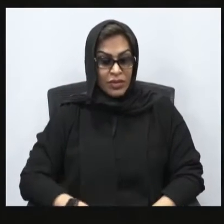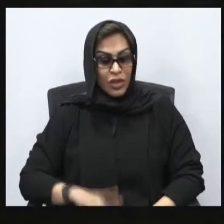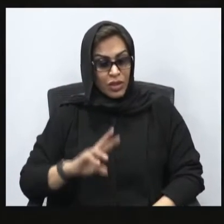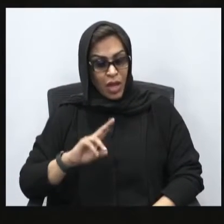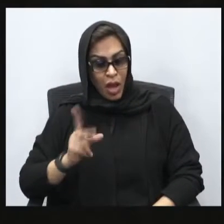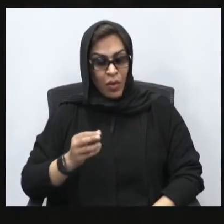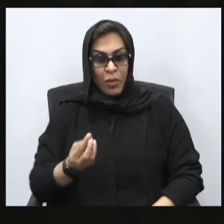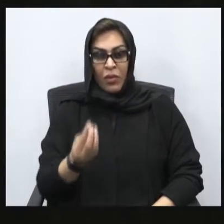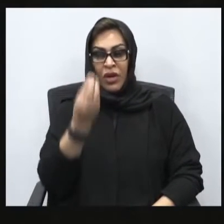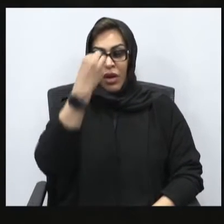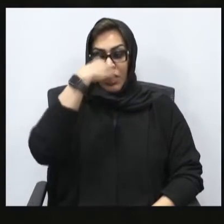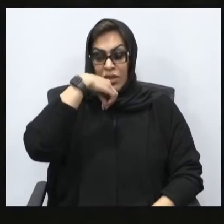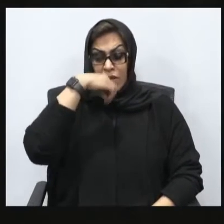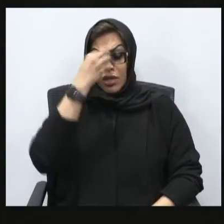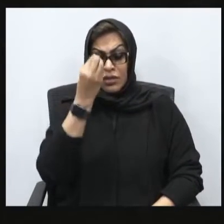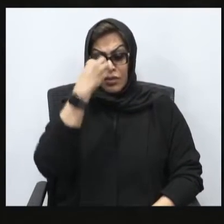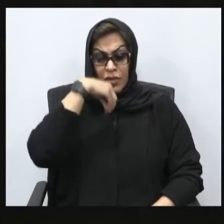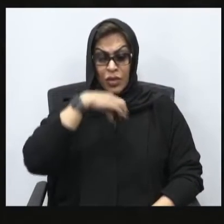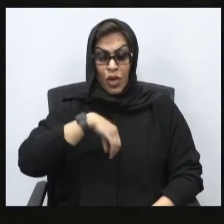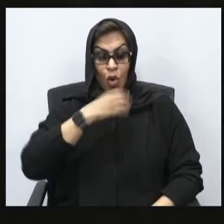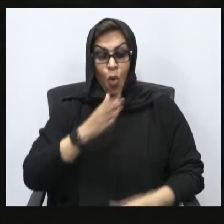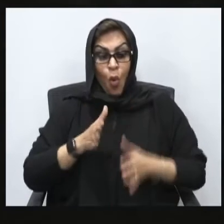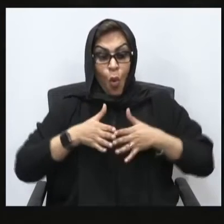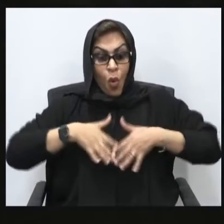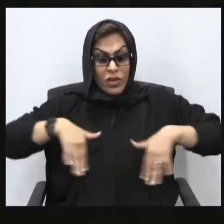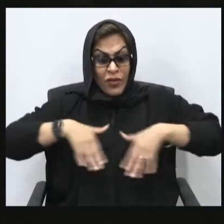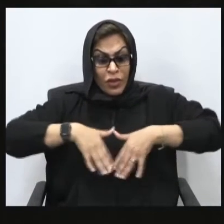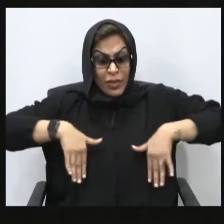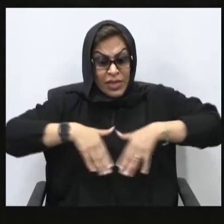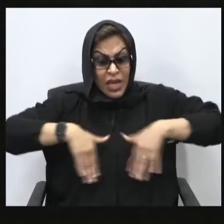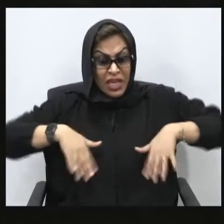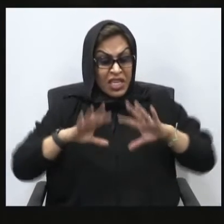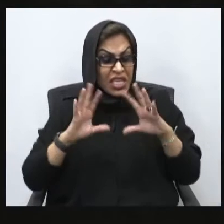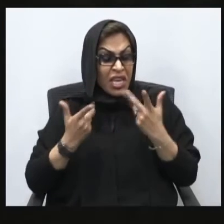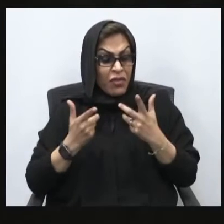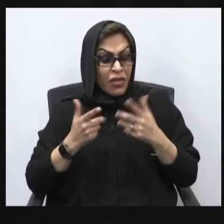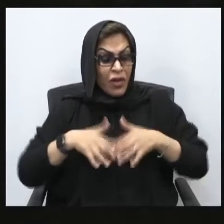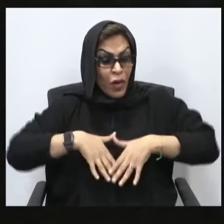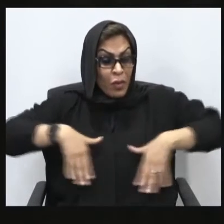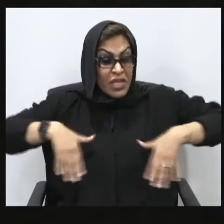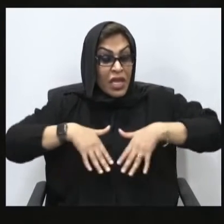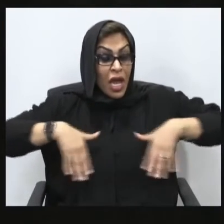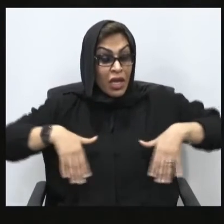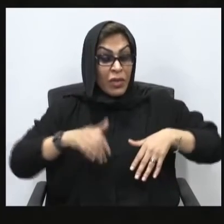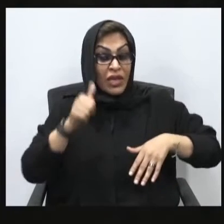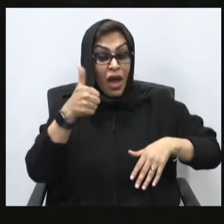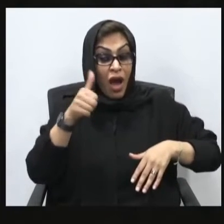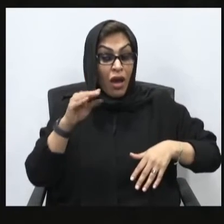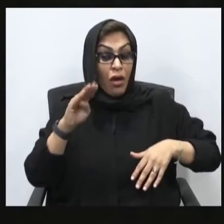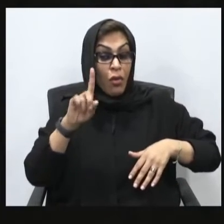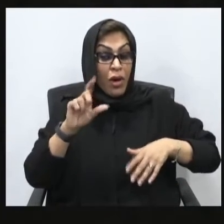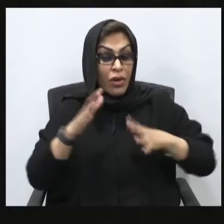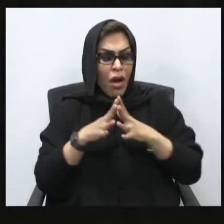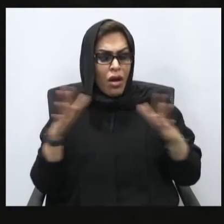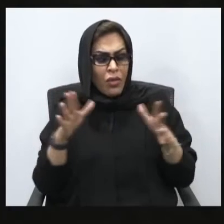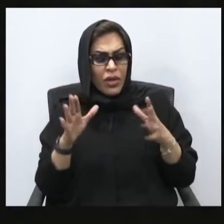تبادل كميه اكبر من الغازات عند وجود مساحه اكبر كيف اخليها مساحتها اكبر هذا انبوب ورقي